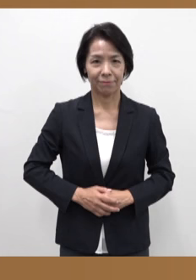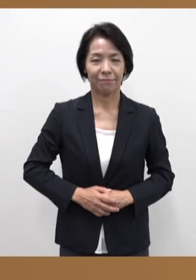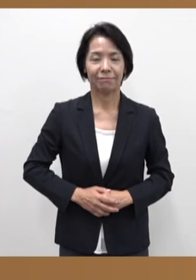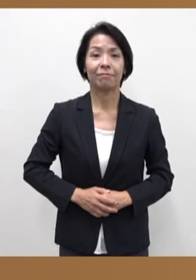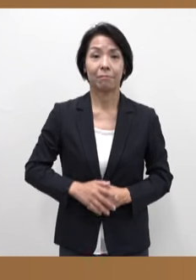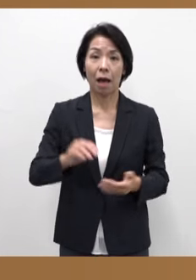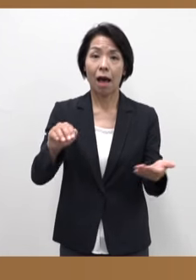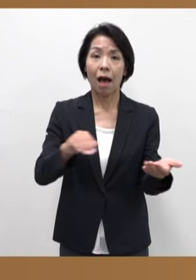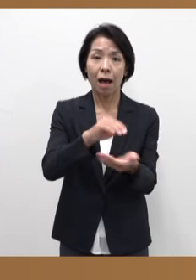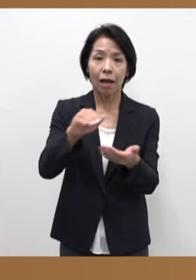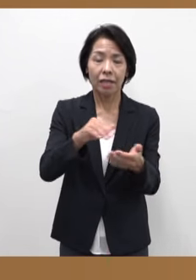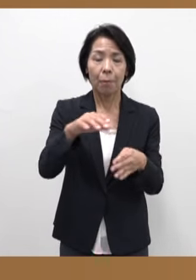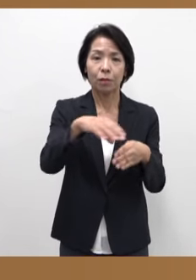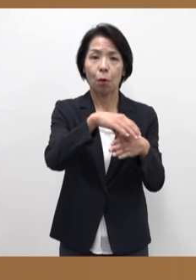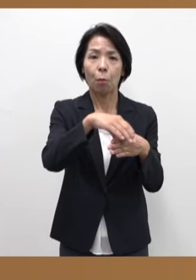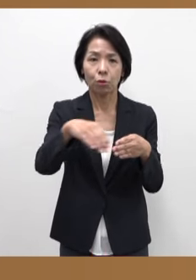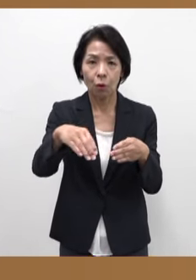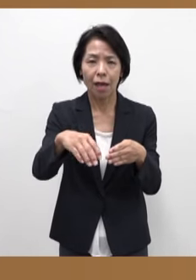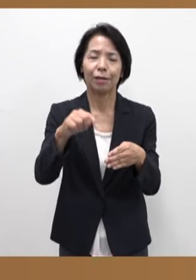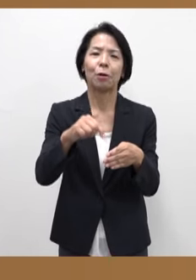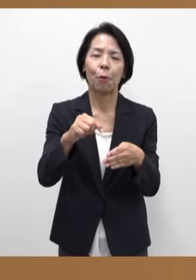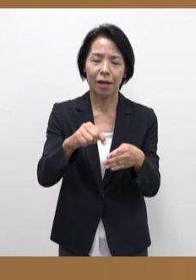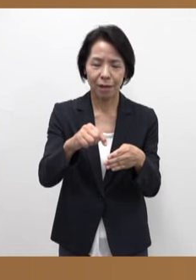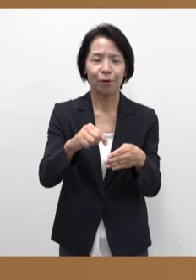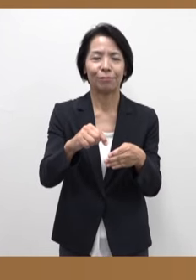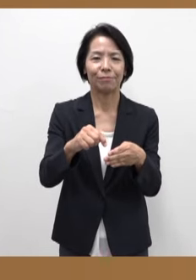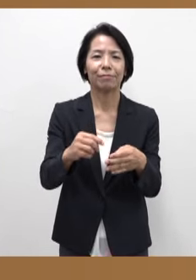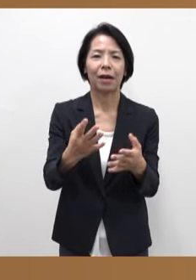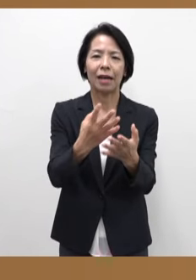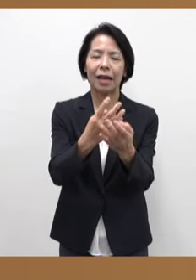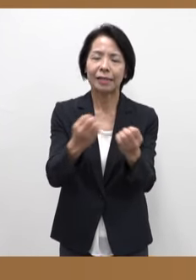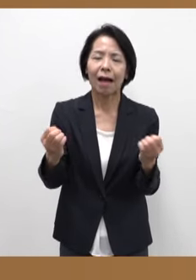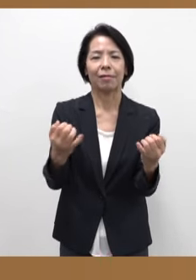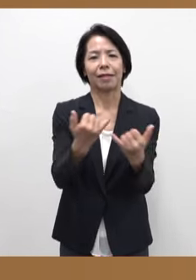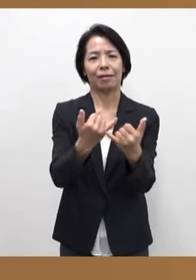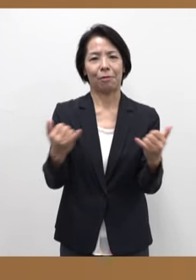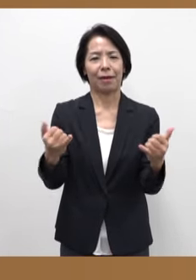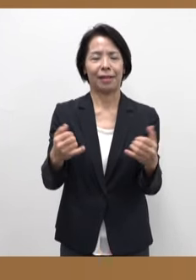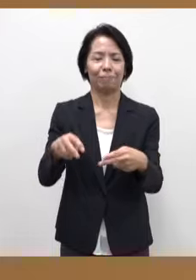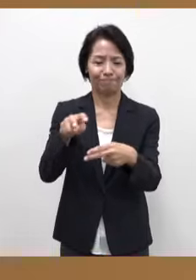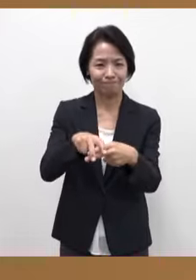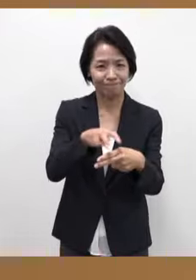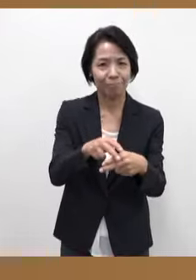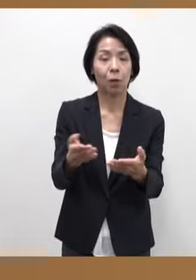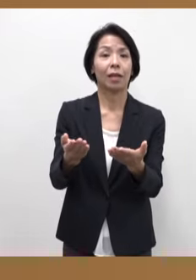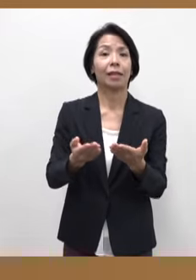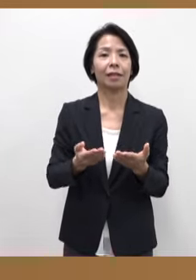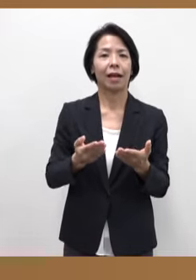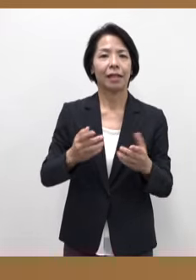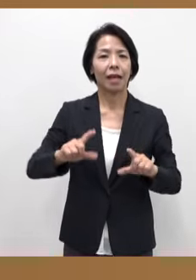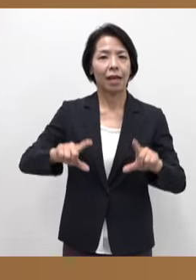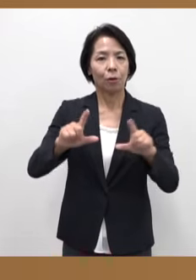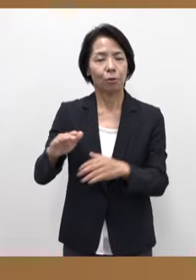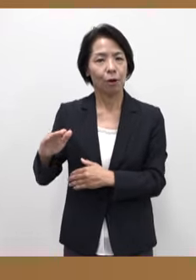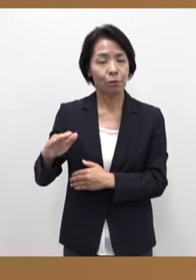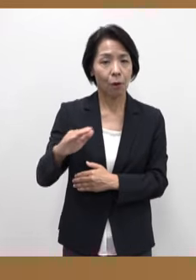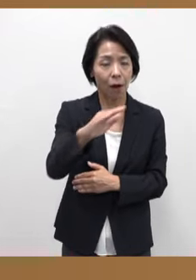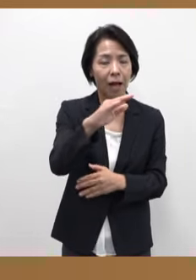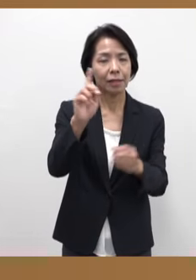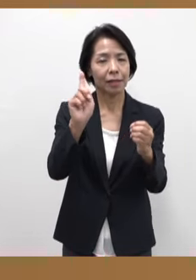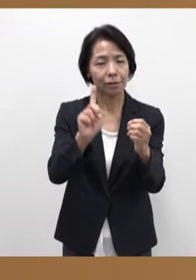賜物もですね、非常によく利用していただいて、東京の発展のために必要